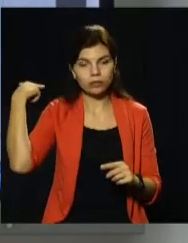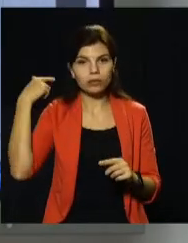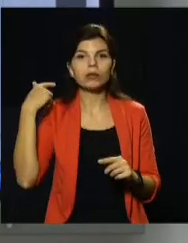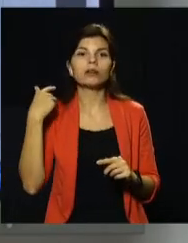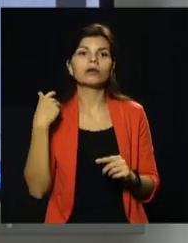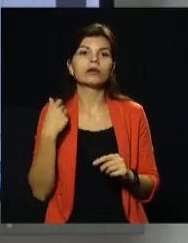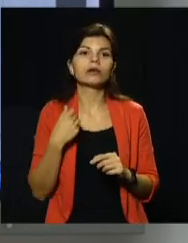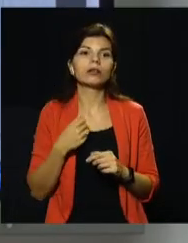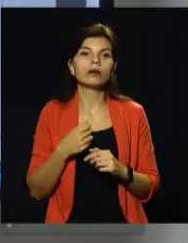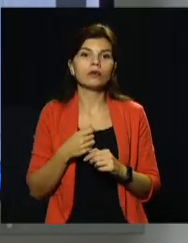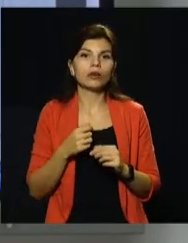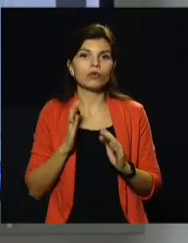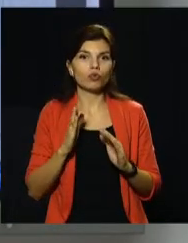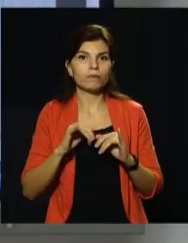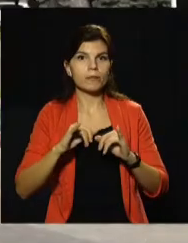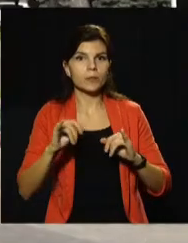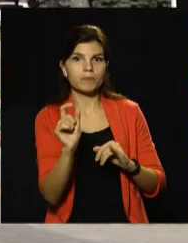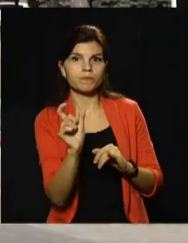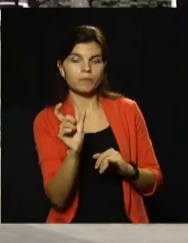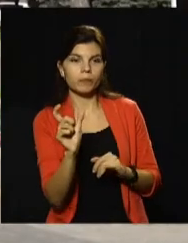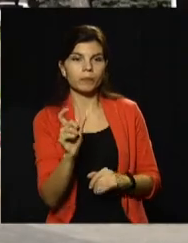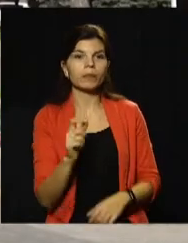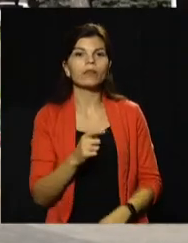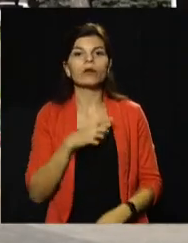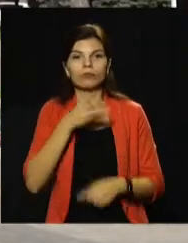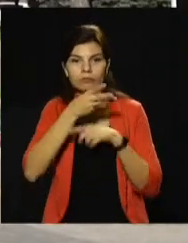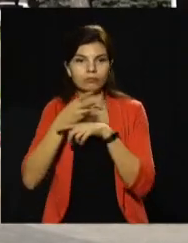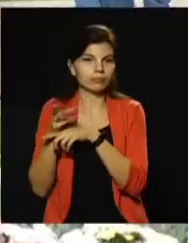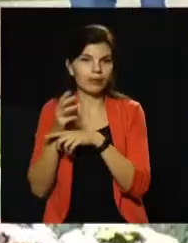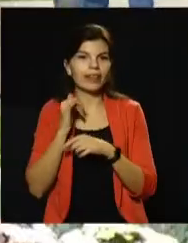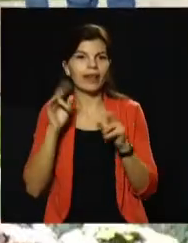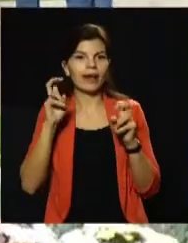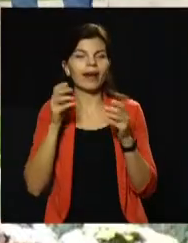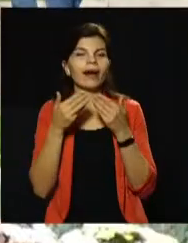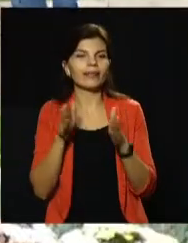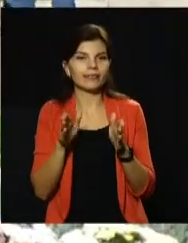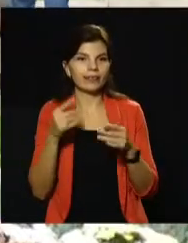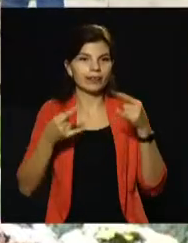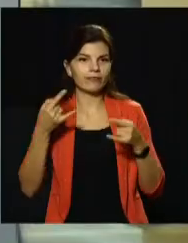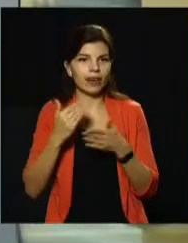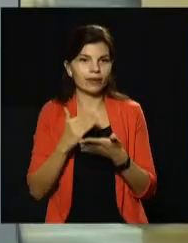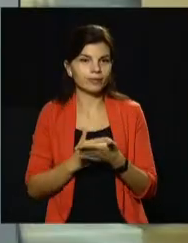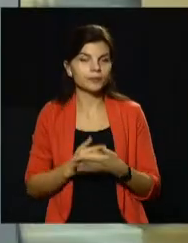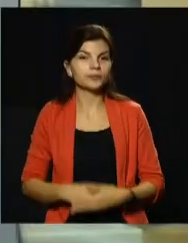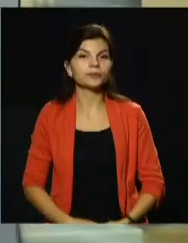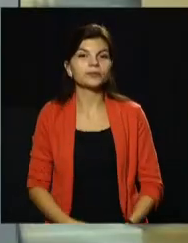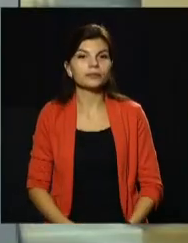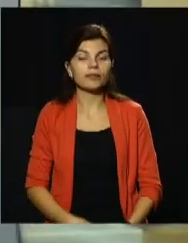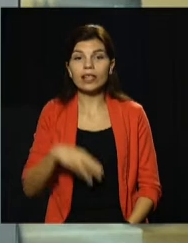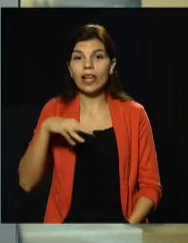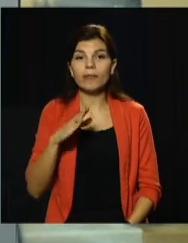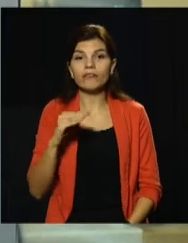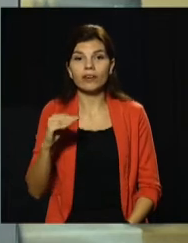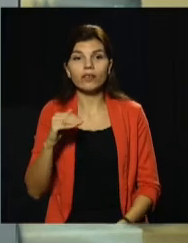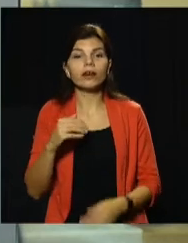тенденция только усиливается. Оксана Стриж, Данило Маков, Open News, телеканал «Відкритий». МВС